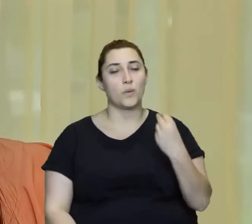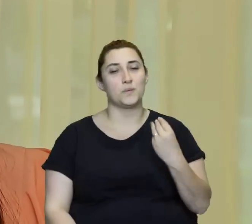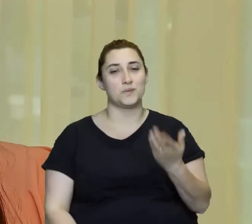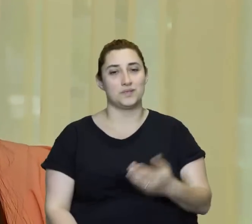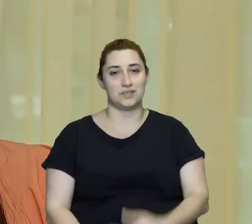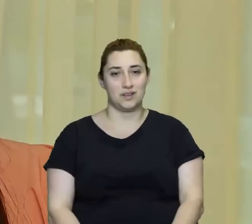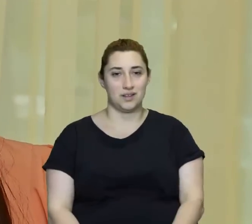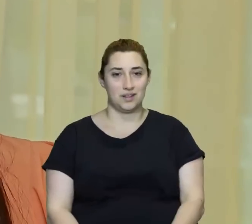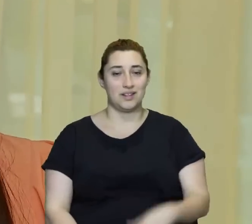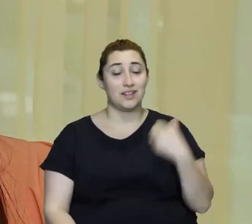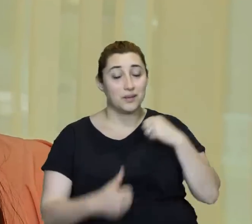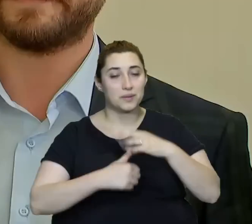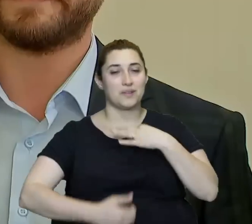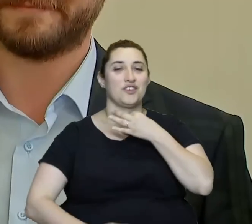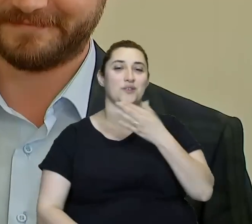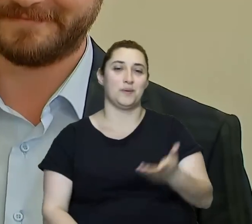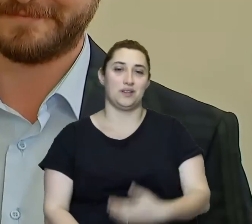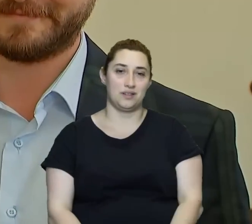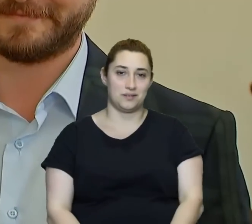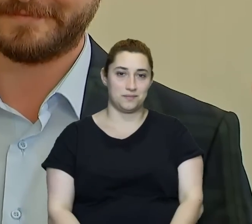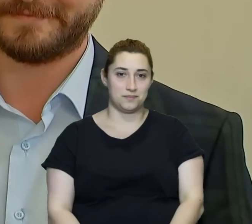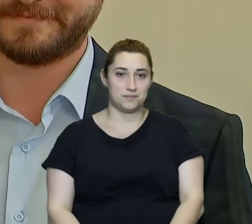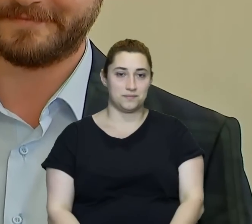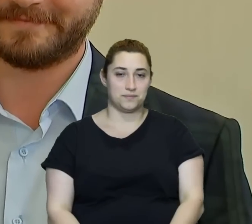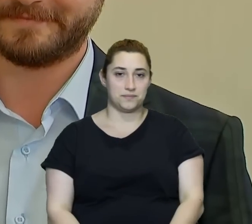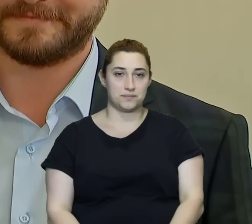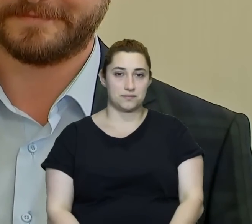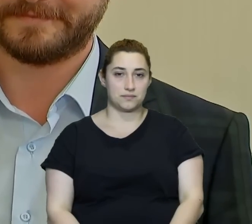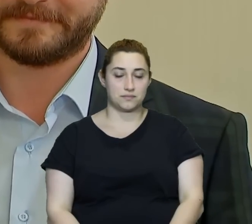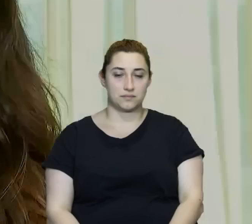güzel. Tekrar teşekkürler.